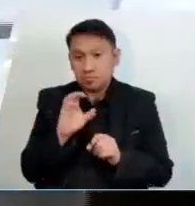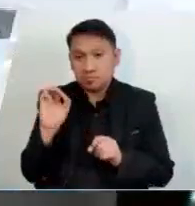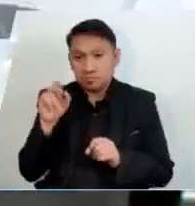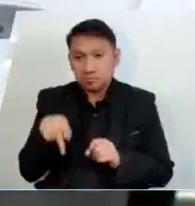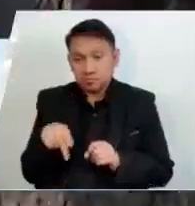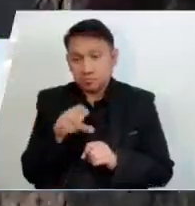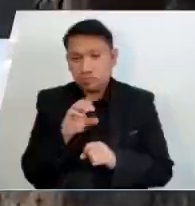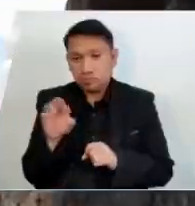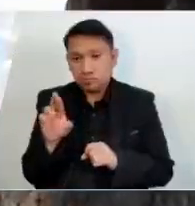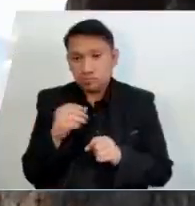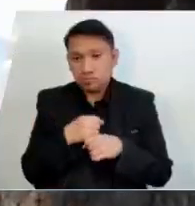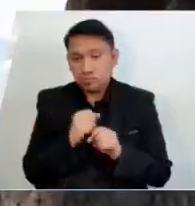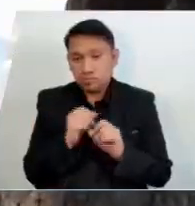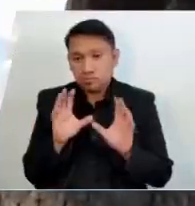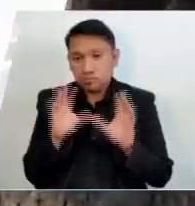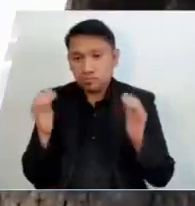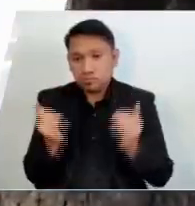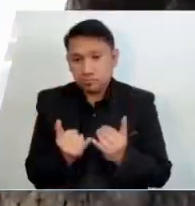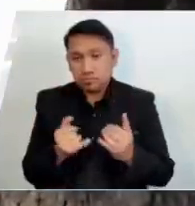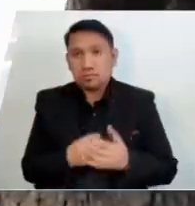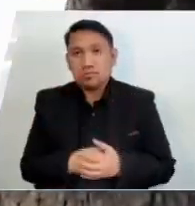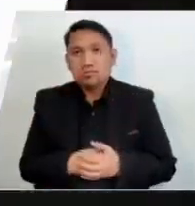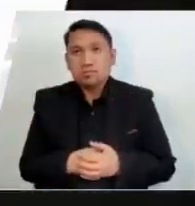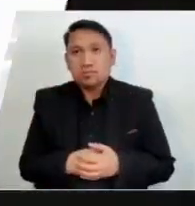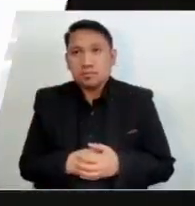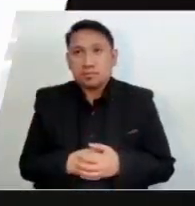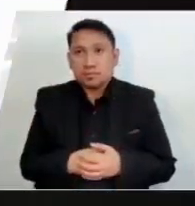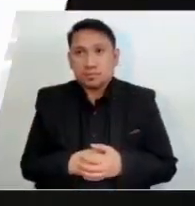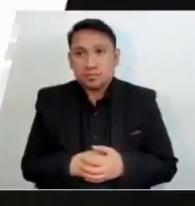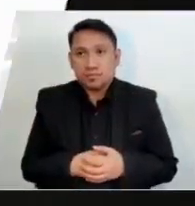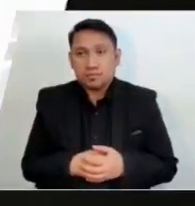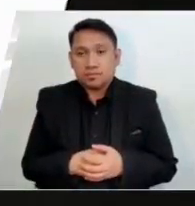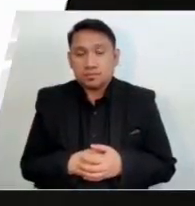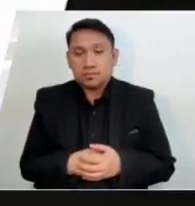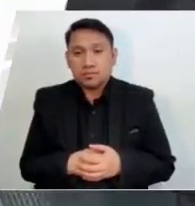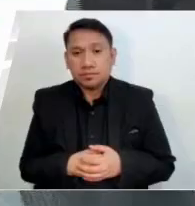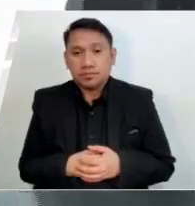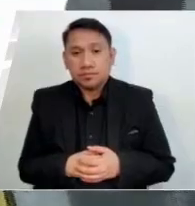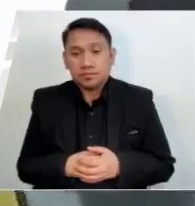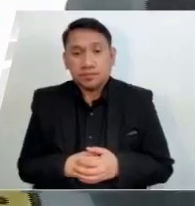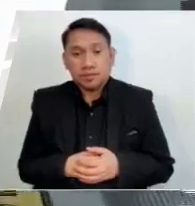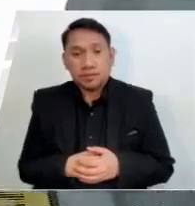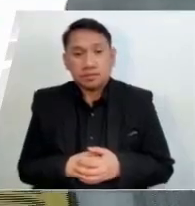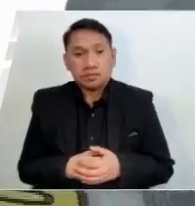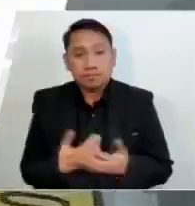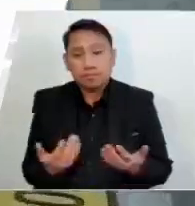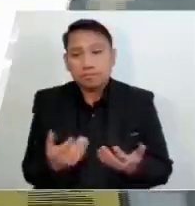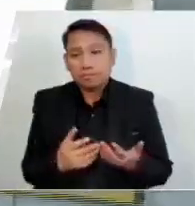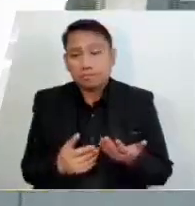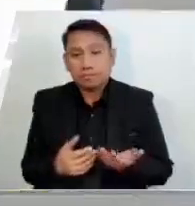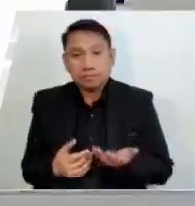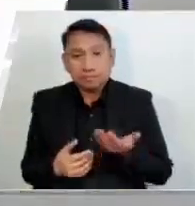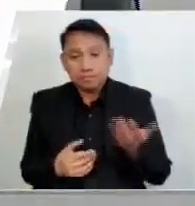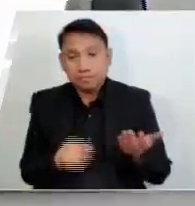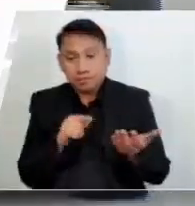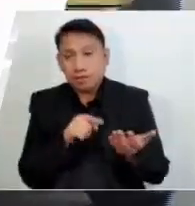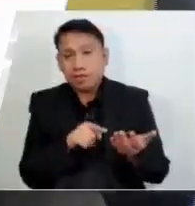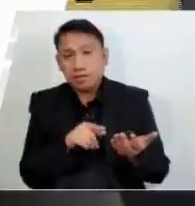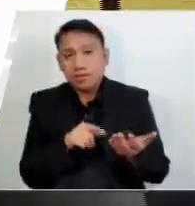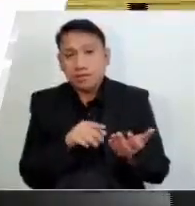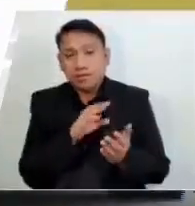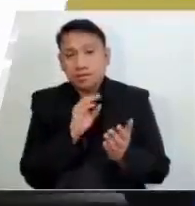prangkisa para bumuo ng kooperatiba o korporasyon. Respondent sa petisyon ng Department of Transportation